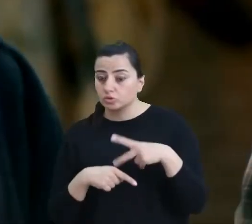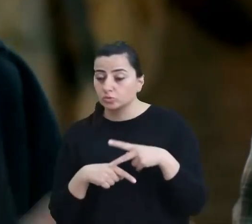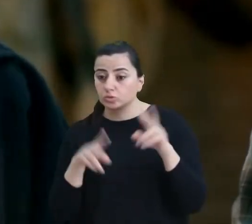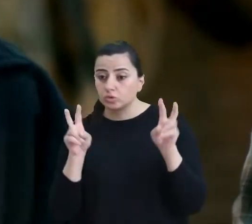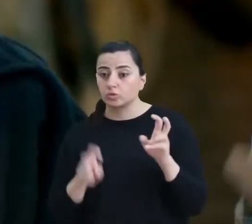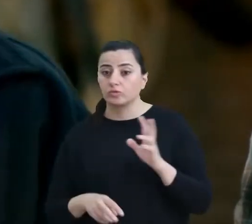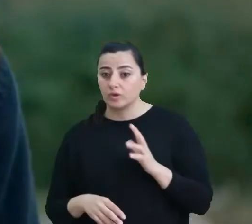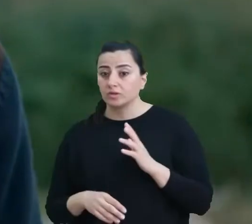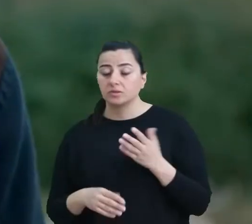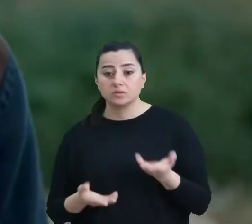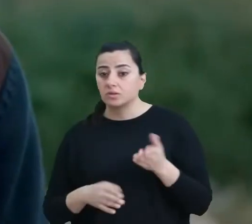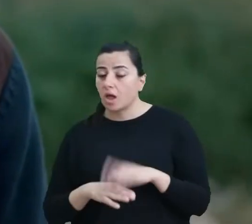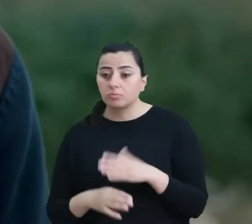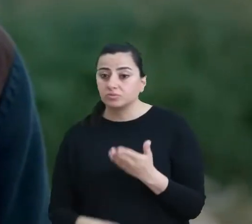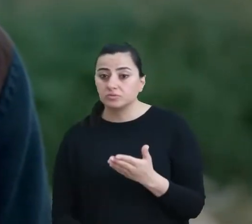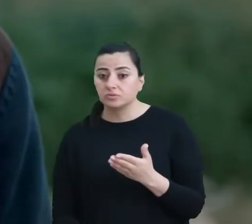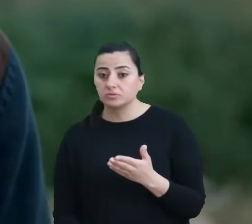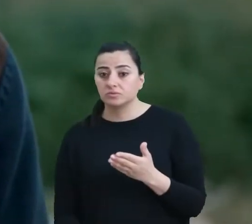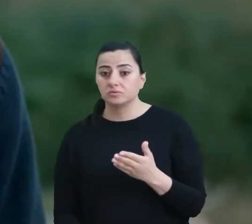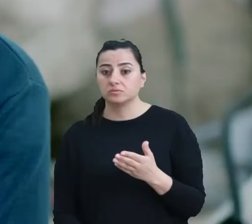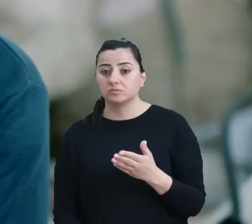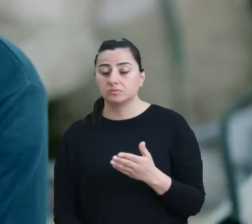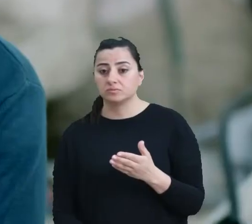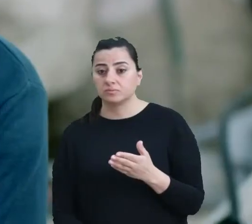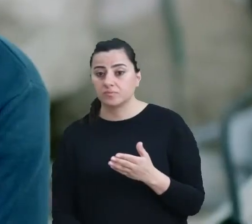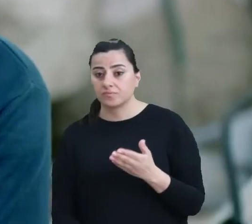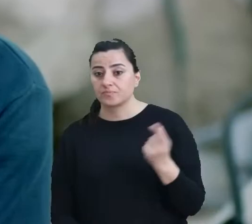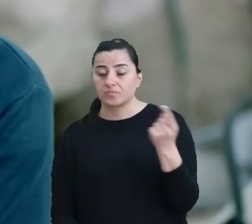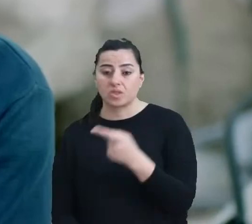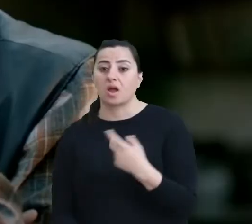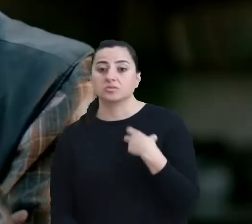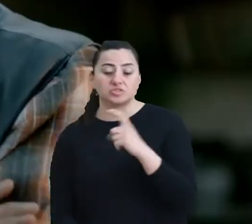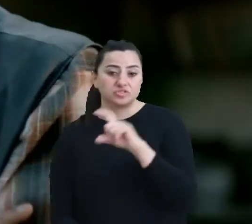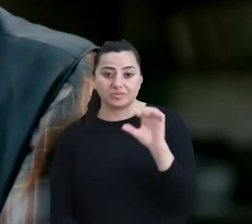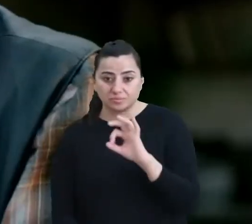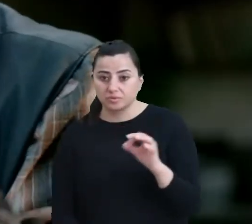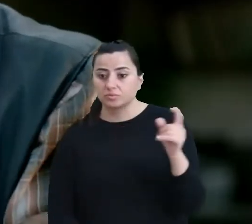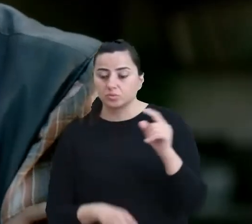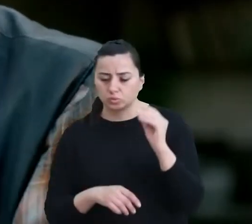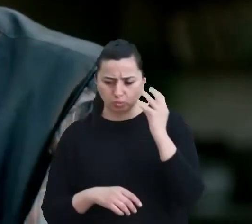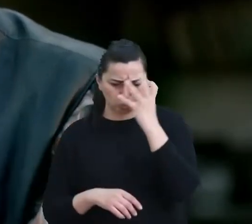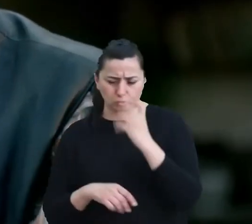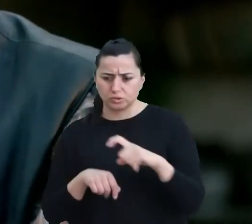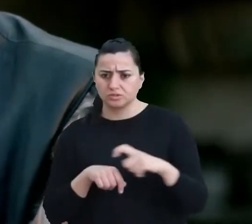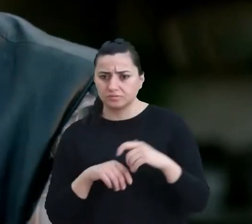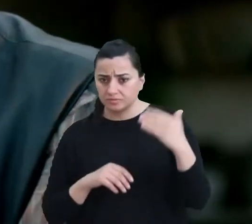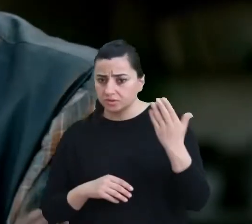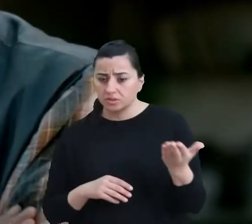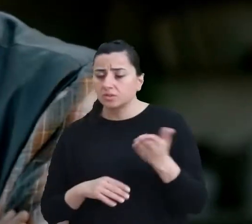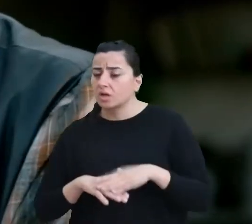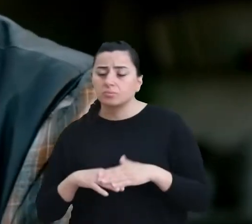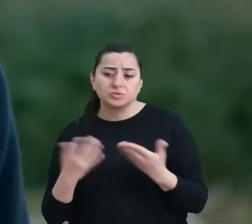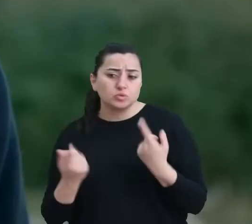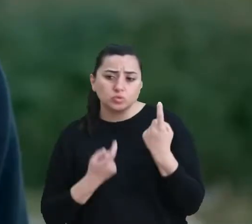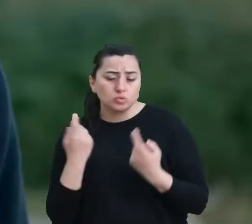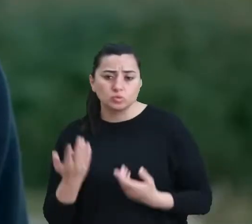meselesi var. Ne yapacaksın sen o işi? Sen kızın aşkını karşılık vermedin. Bir de kız en son bozuldu ya, böyle surat düştü dedin. Nasıl